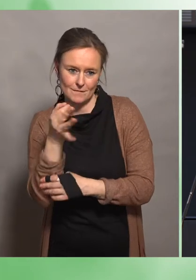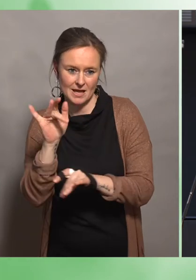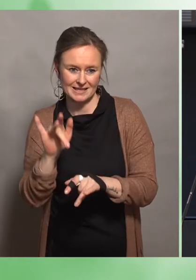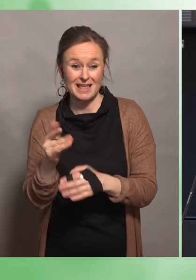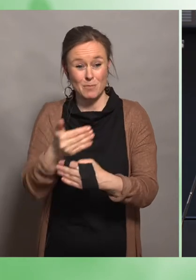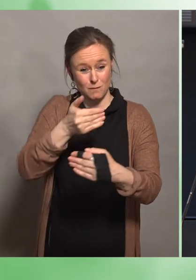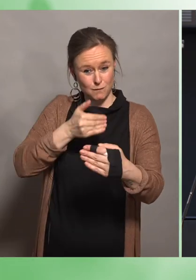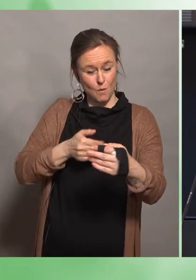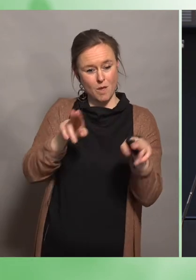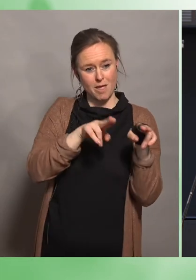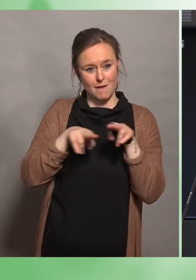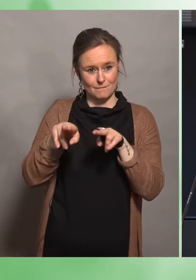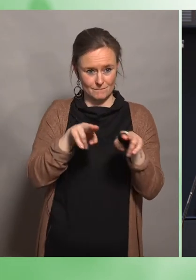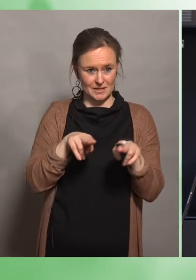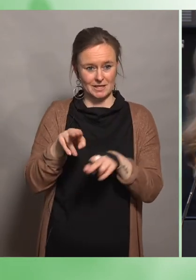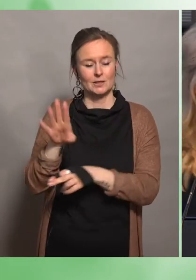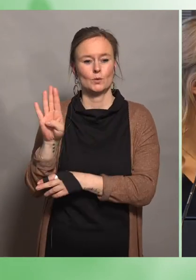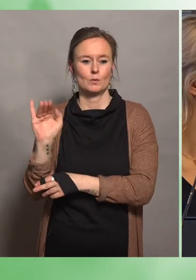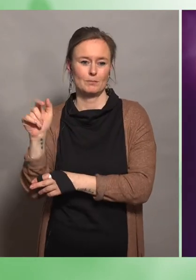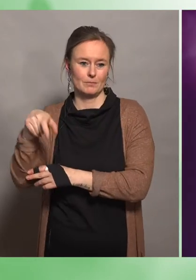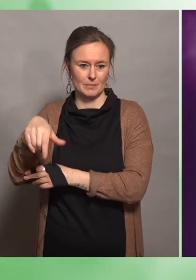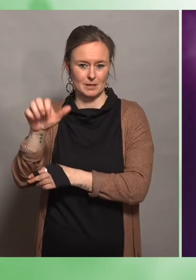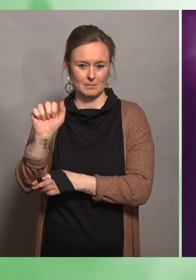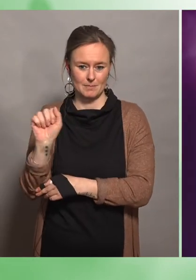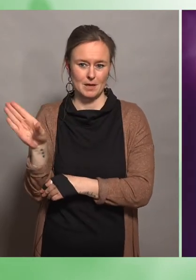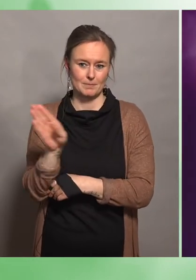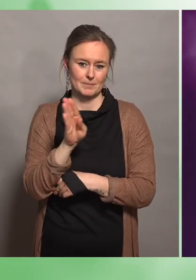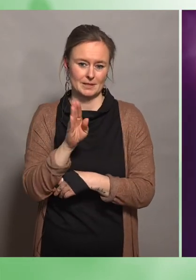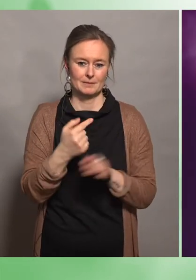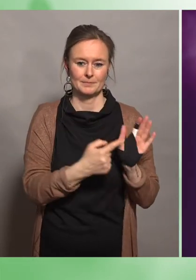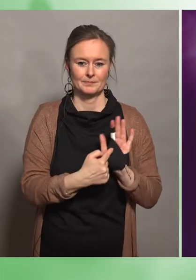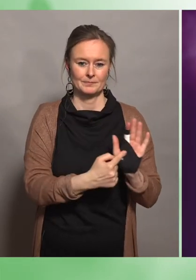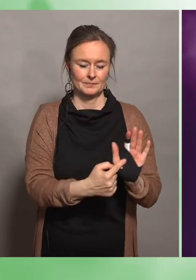Video ansehen, das uns Bipa mitgebracht hat.